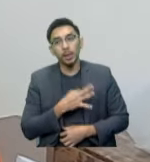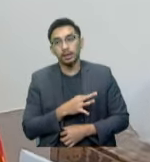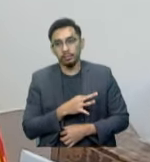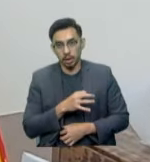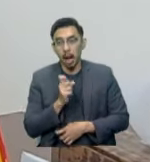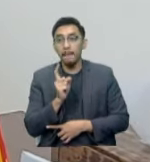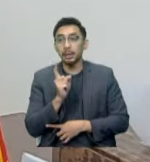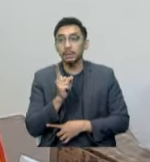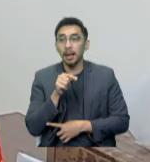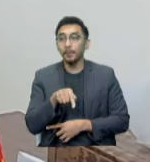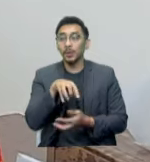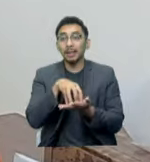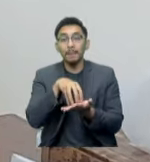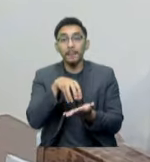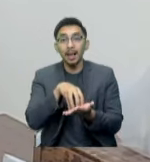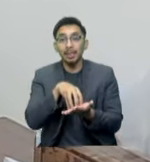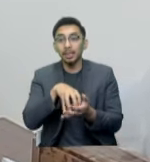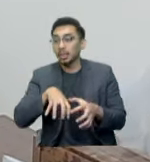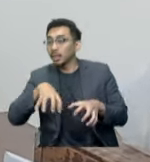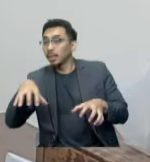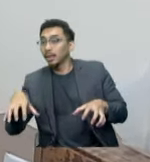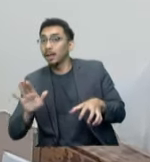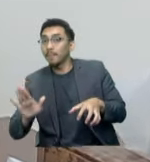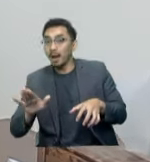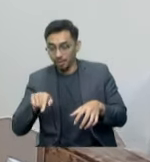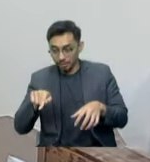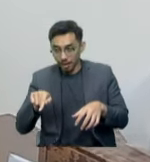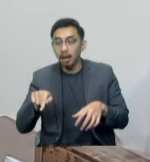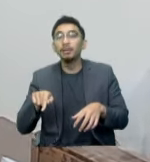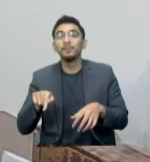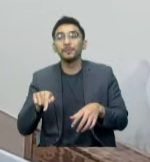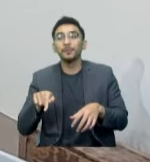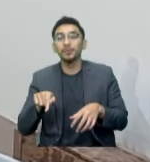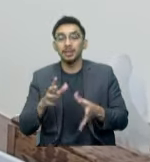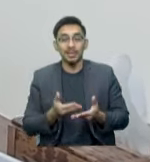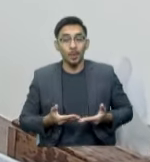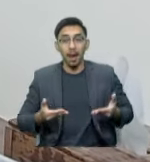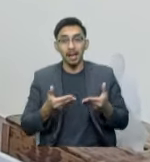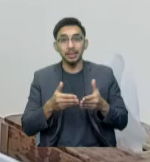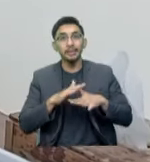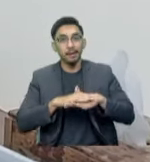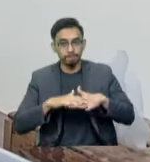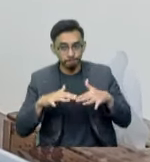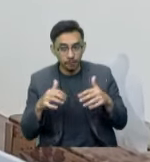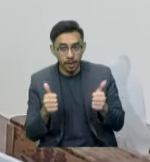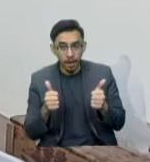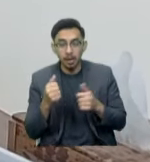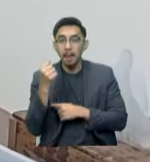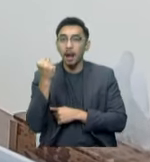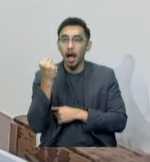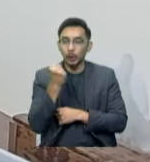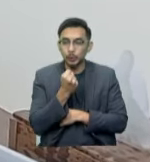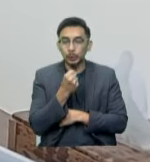bang? Karena mengingat istilahnya apa? Situasi keamanan baik dari pelaku